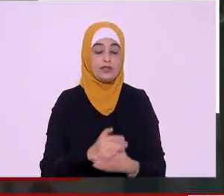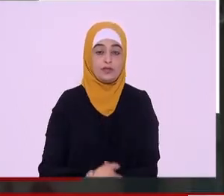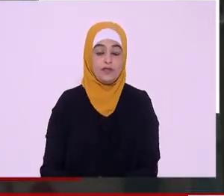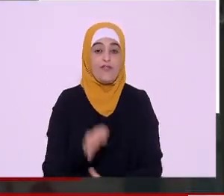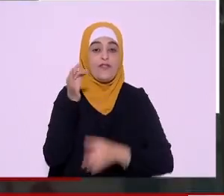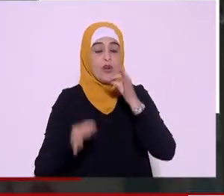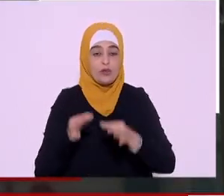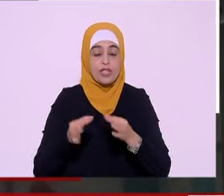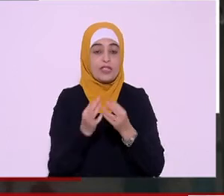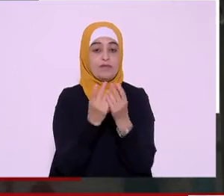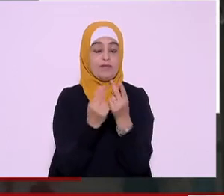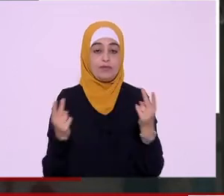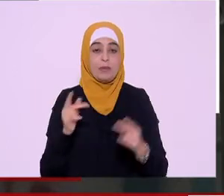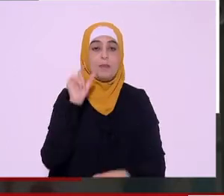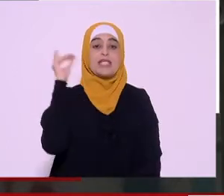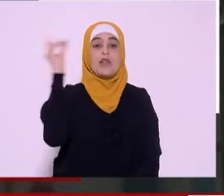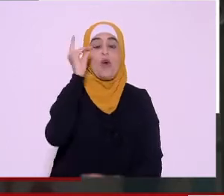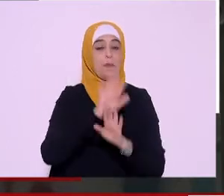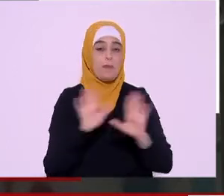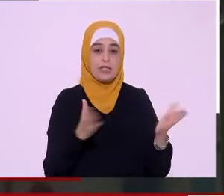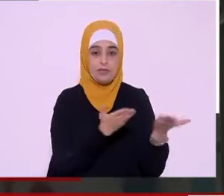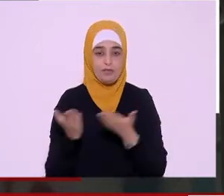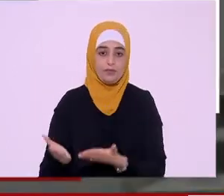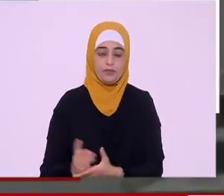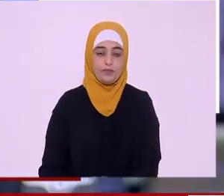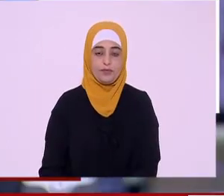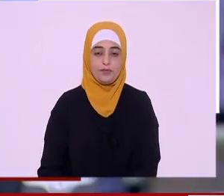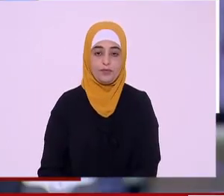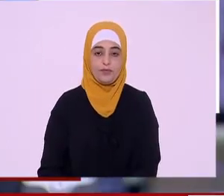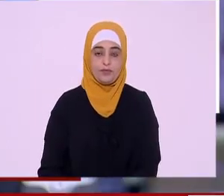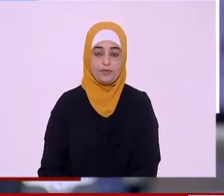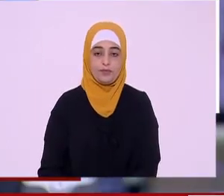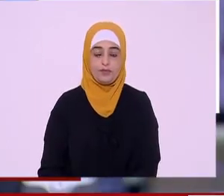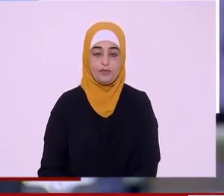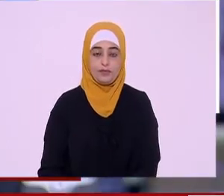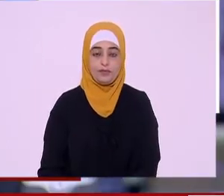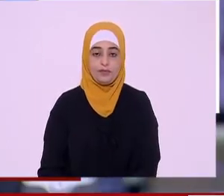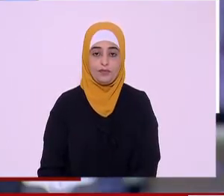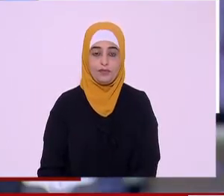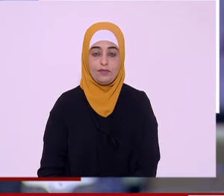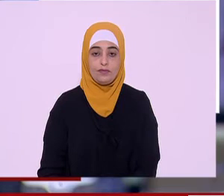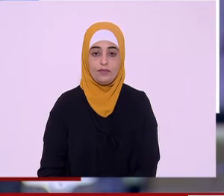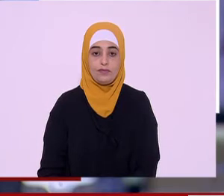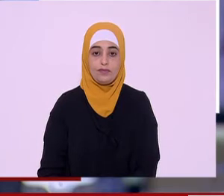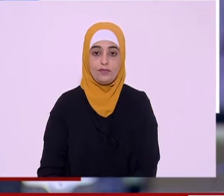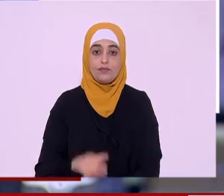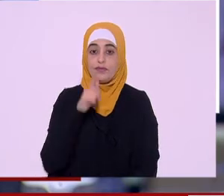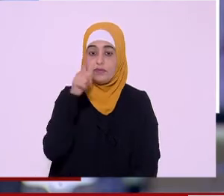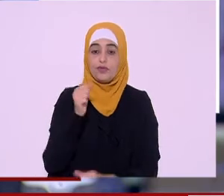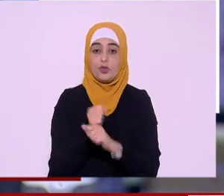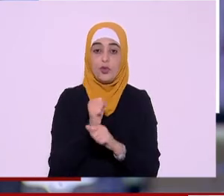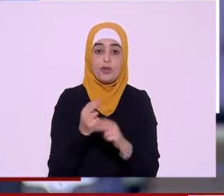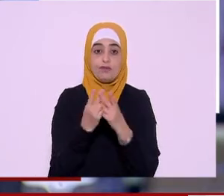الفحوصات واستقبال فقط الحالات الطارئة. ماي، نتحدث اليوم يعني ليست قطاعات بديلة، اليوم نتحدث عن قطاعات حيوية،